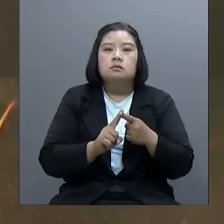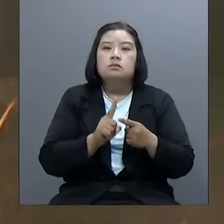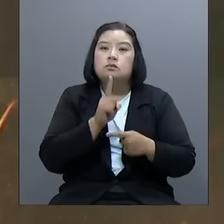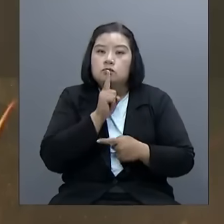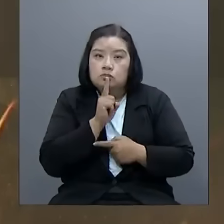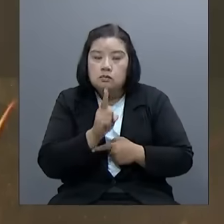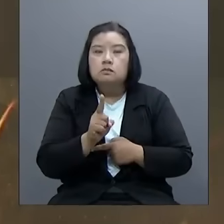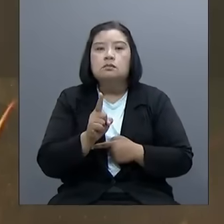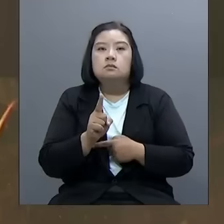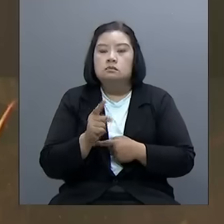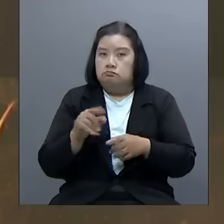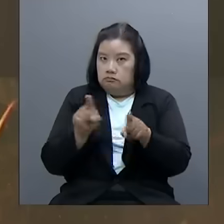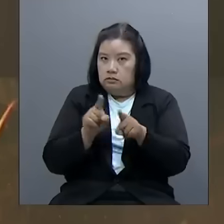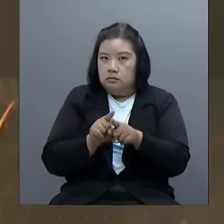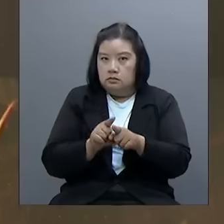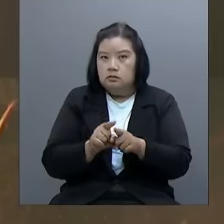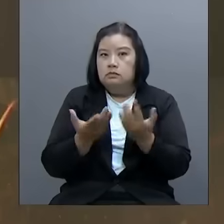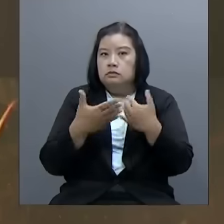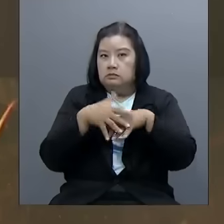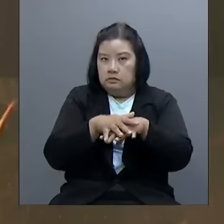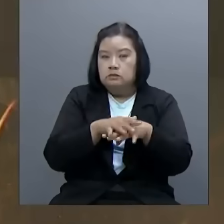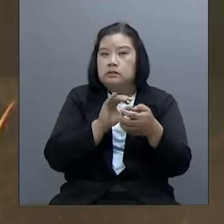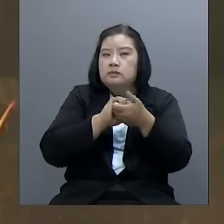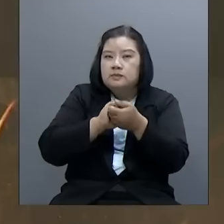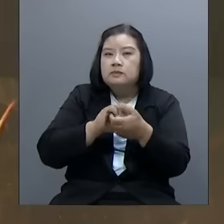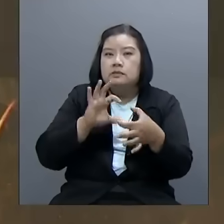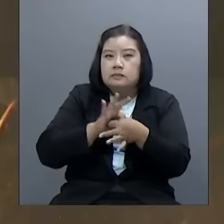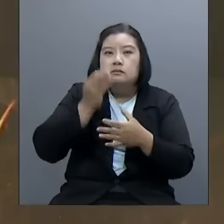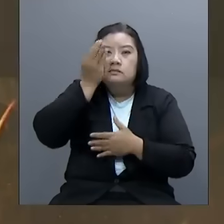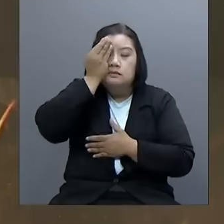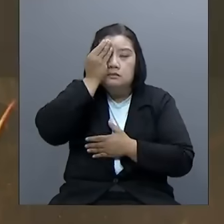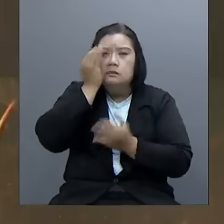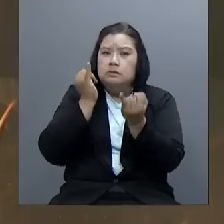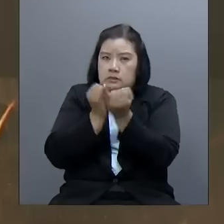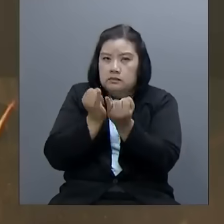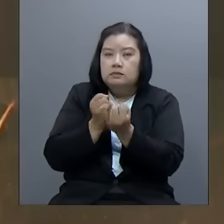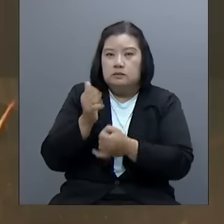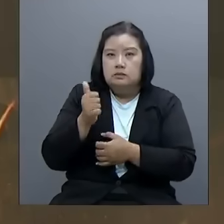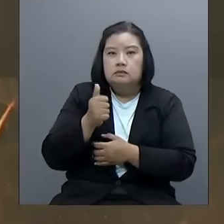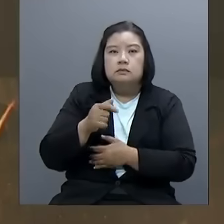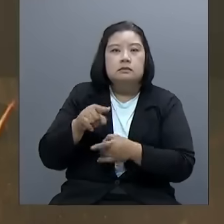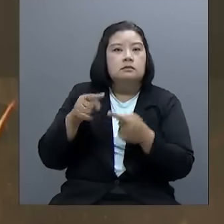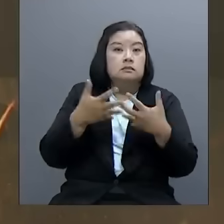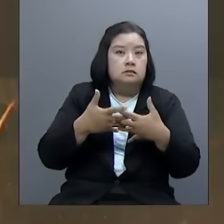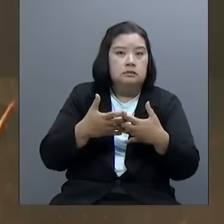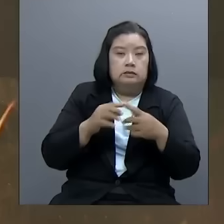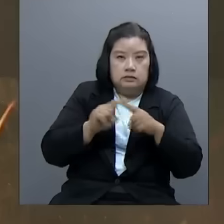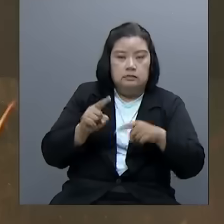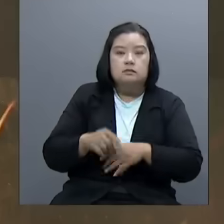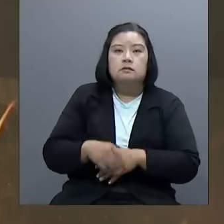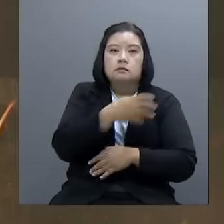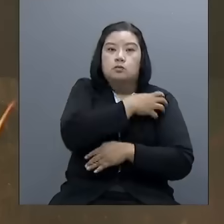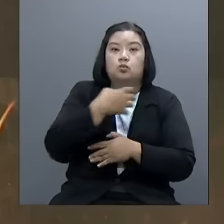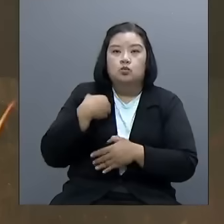สถาปนาความสัมพันธ์ทางการทูตกับอิสราเอลแล้วก็มีสายสัมพันธ์อันดีกับสหรัฐแต่ก็ตัดสินใจเรียกตัวเอกอัครราชทูต